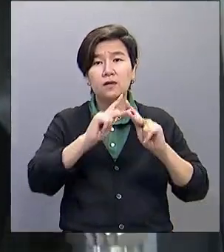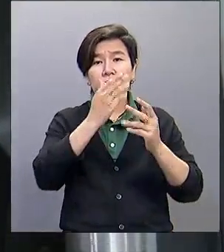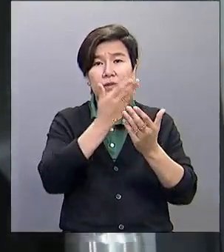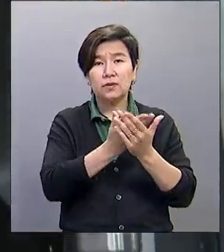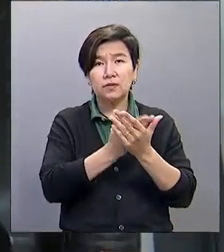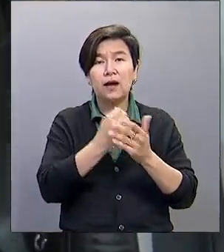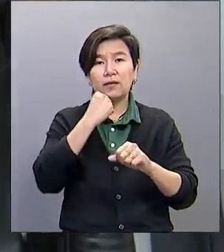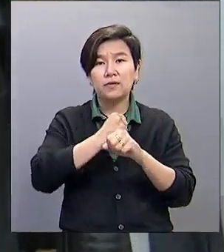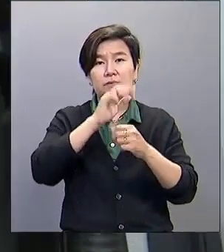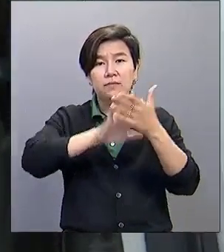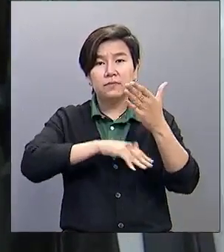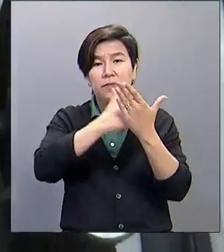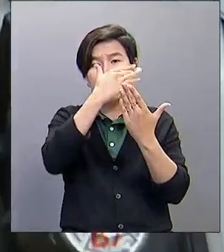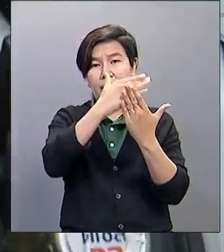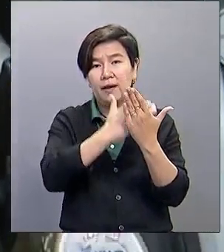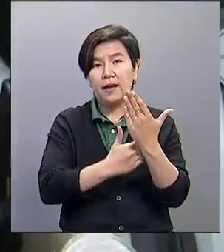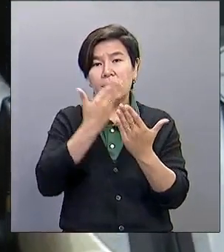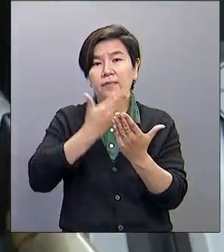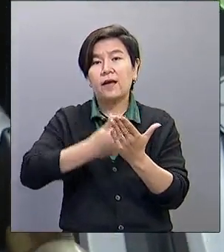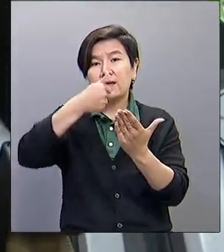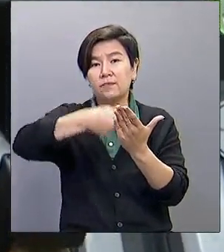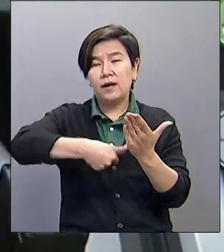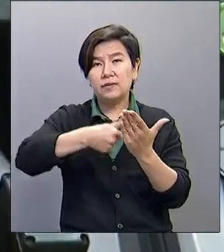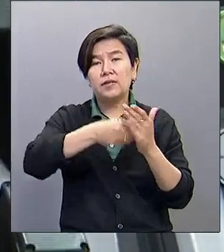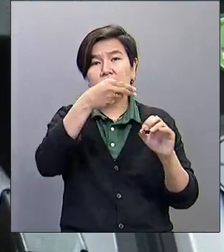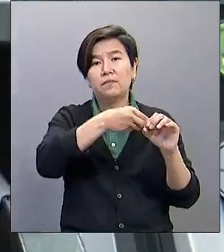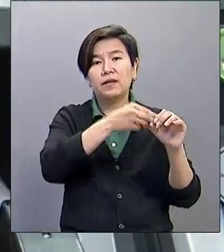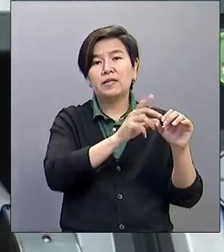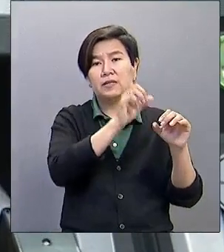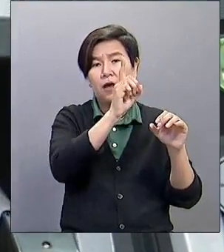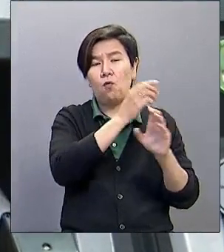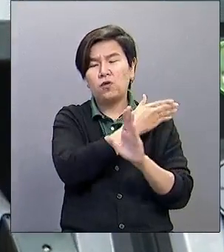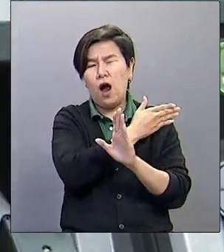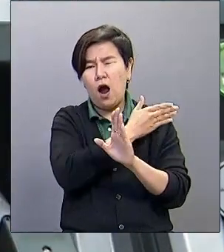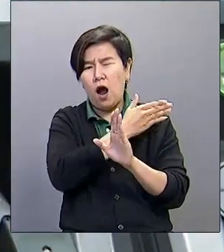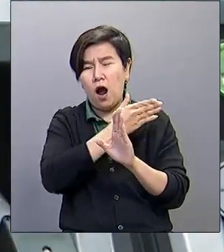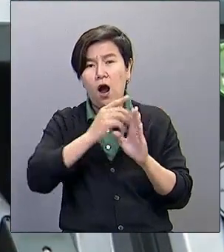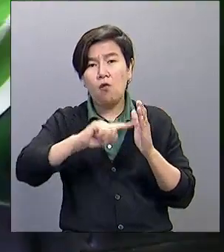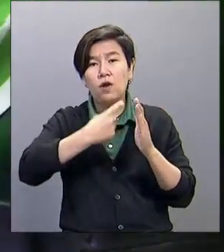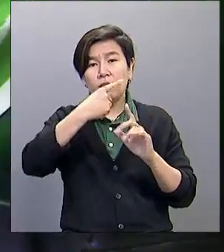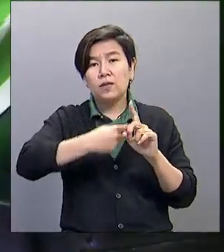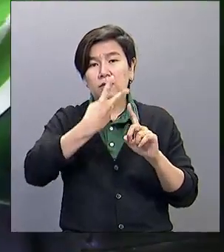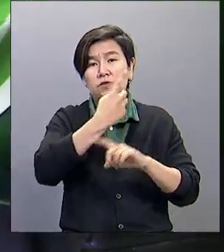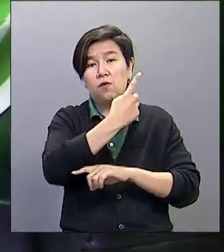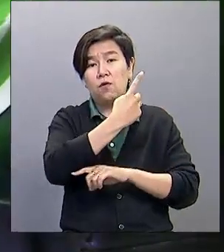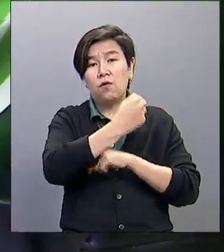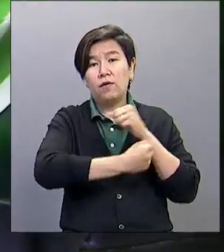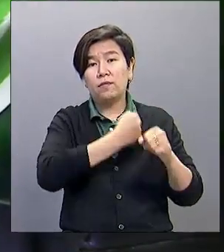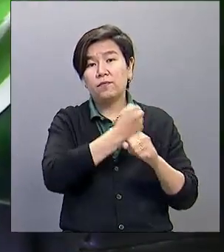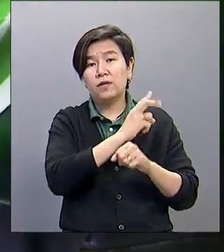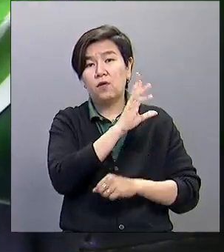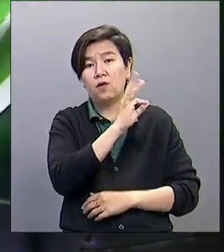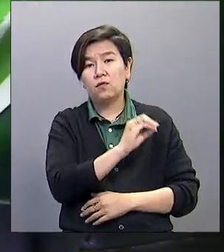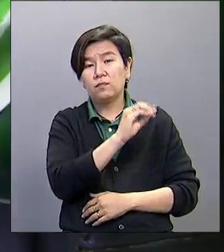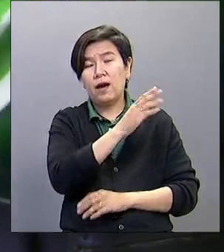ดำเนินมาตรการลดภาษีสรรพสามิตน้ำมันดีเซลมาอย่างต่อเนื่องนะคะตั้งแต่กุมภาพันธ์ปี2565